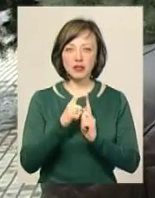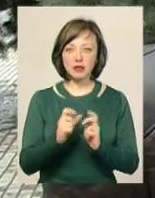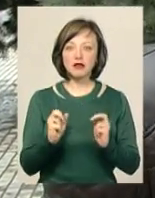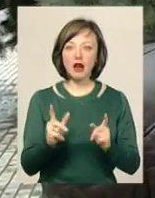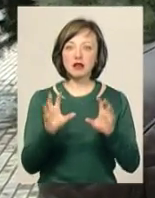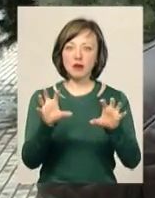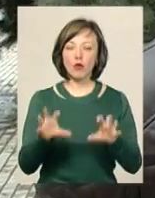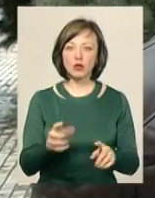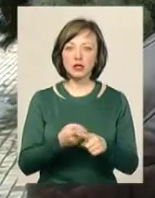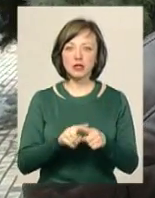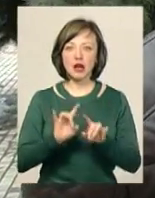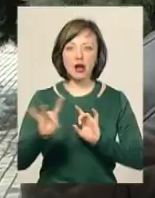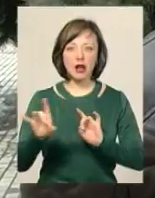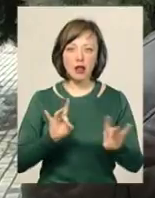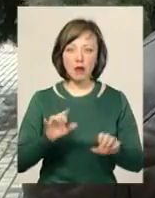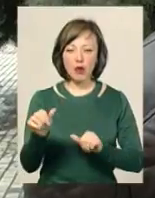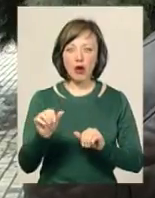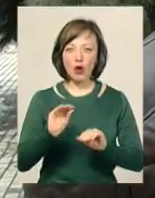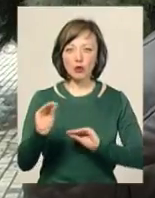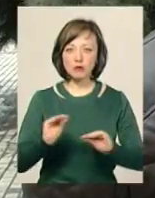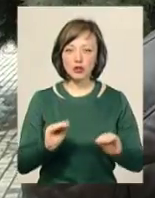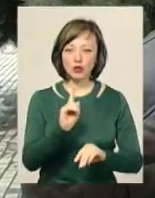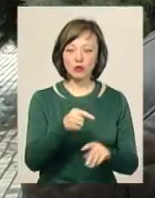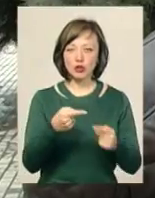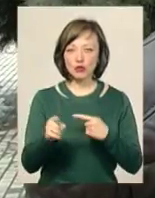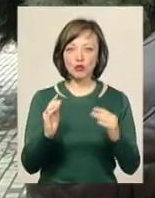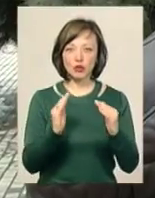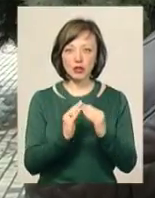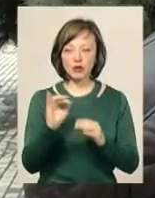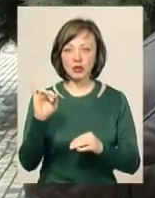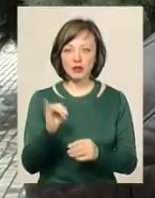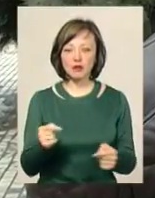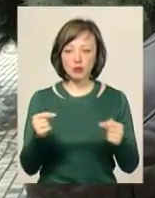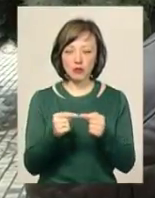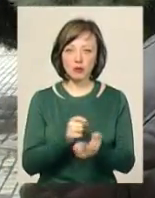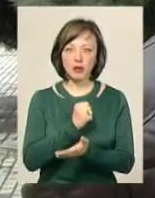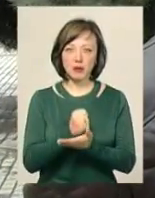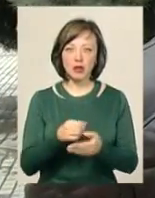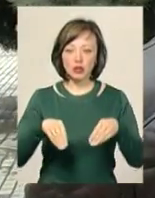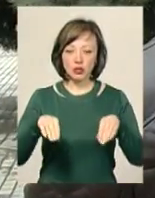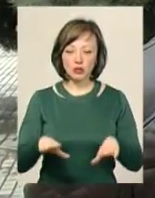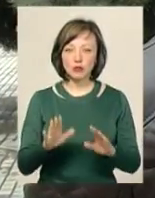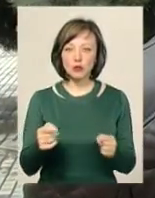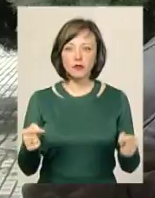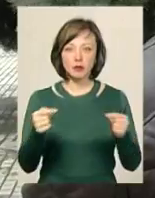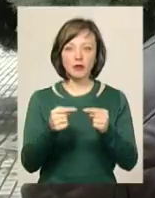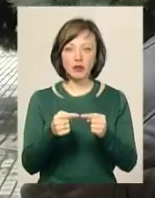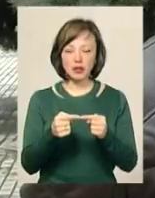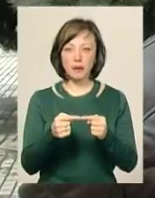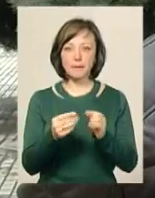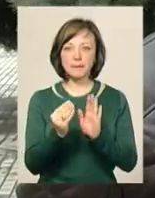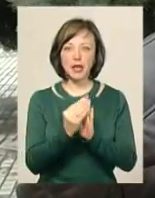законна та реклама розміщена на тому чи іншому будинку. І, відповідно, будемо приймати рішення. Будуть відповідні приписи,